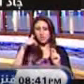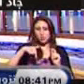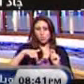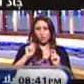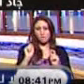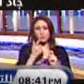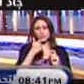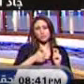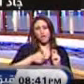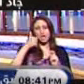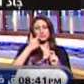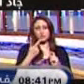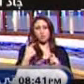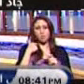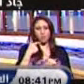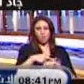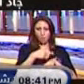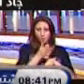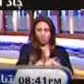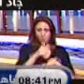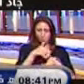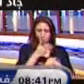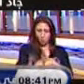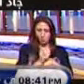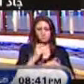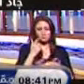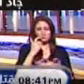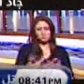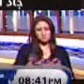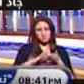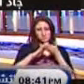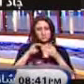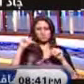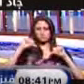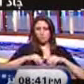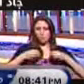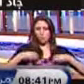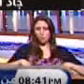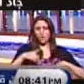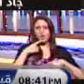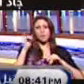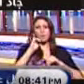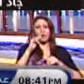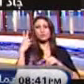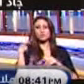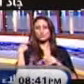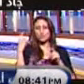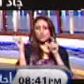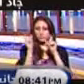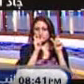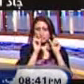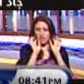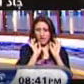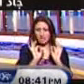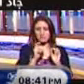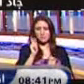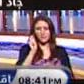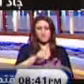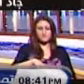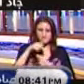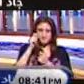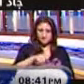يستقر ويستشعر ب القضايا الملحة للمواطن. المواطن محتاج أمن، محتاج يلاقي سرر، الفلاح محتاج